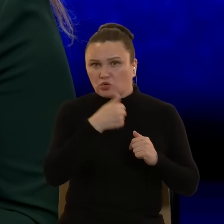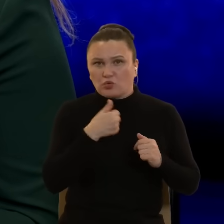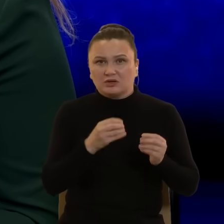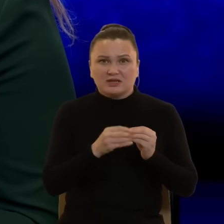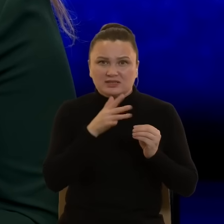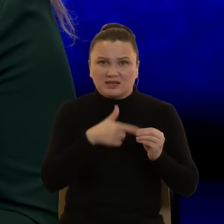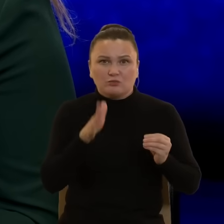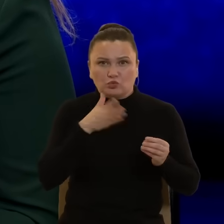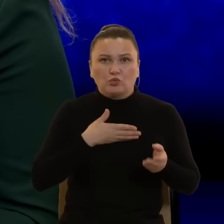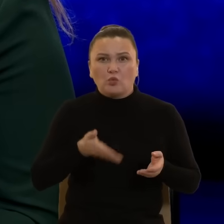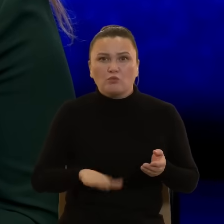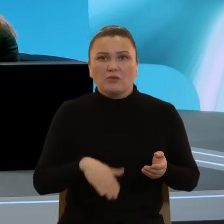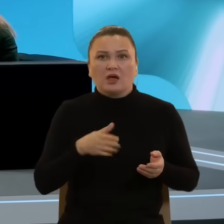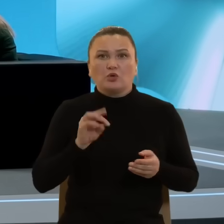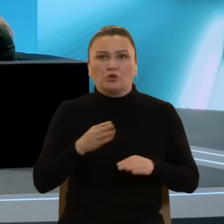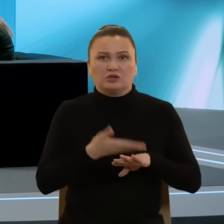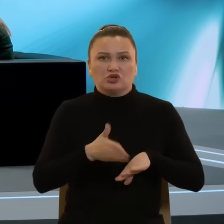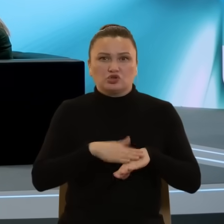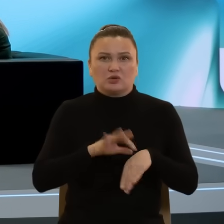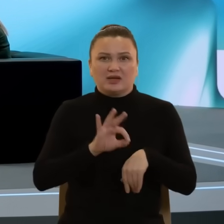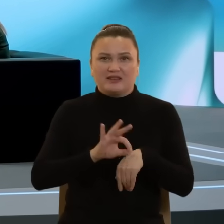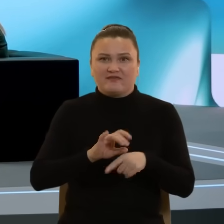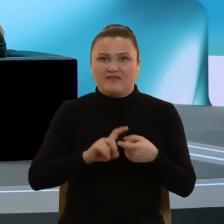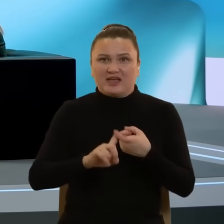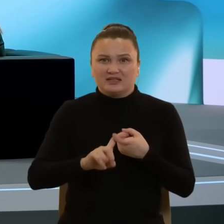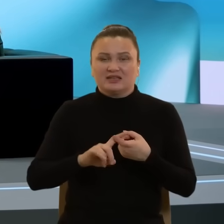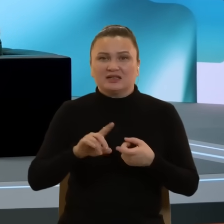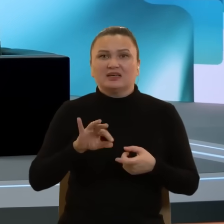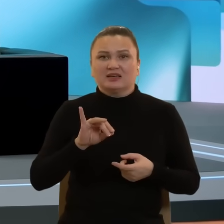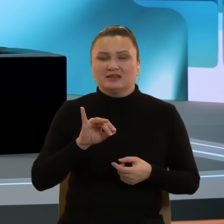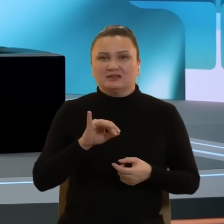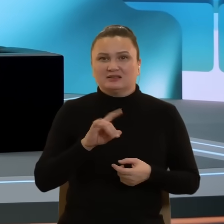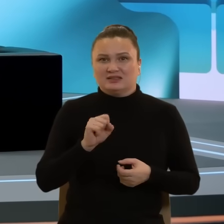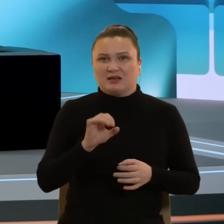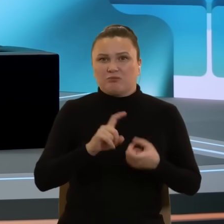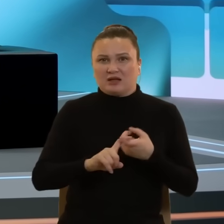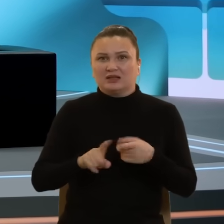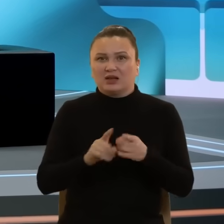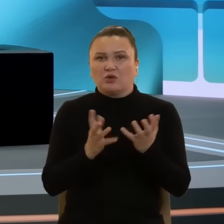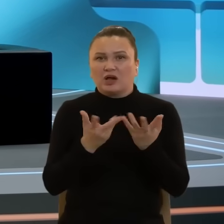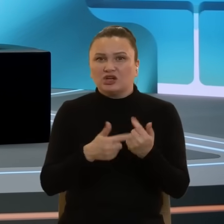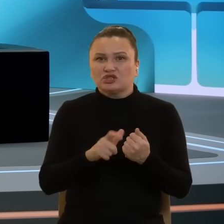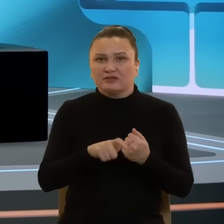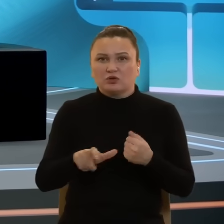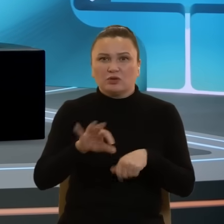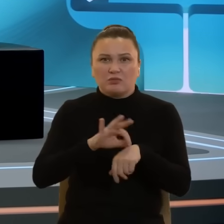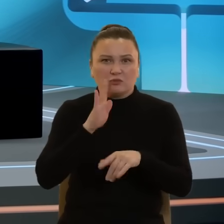и десятилетия будут умирать от таких вот тяжелых инфекций, вызванных супербактериями, количество таких пациентов будет